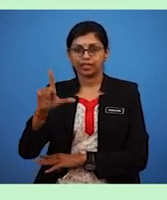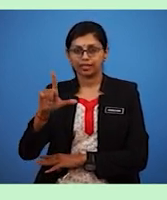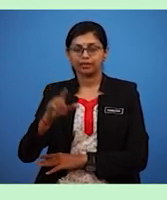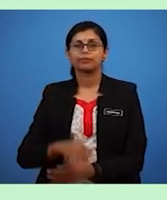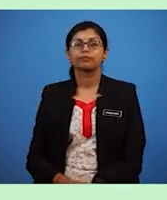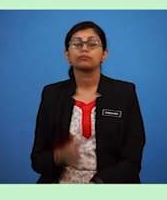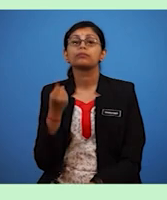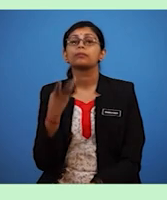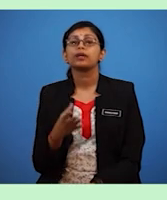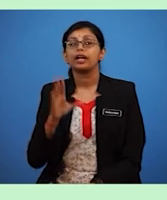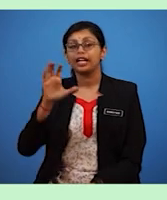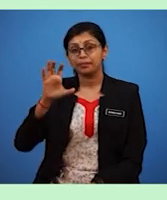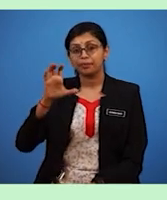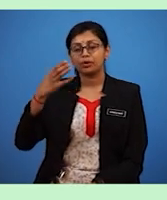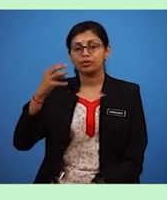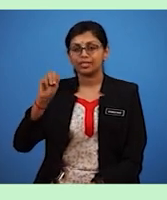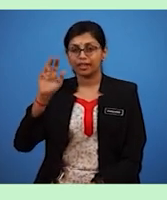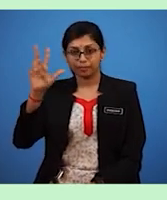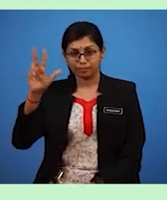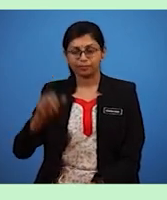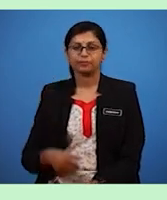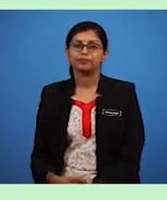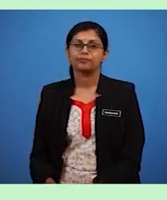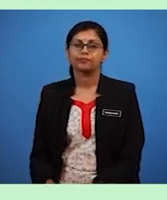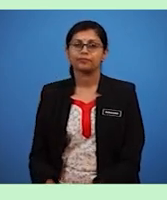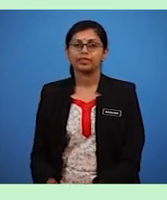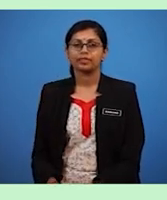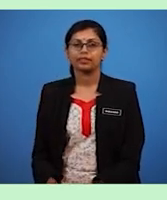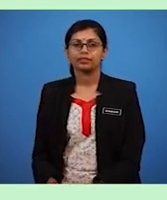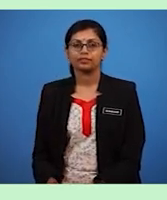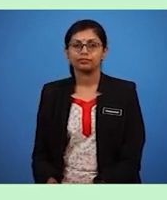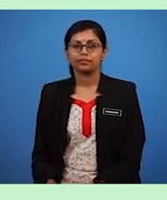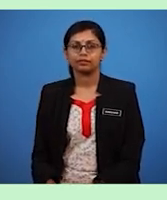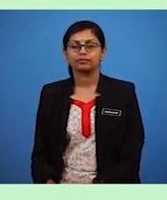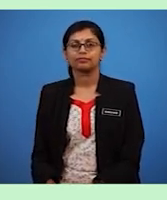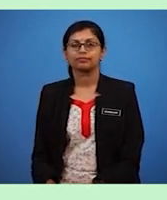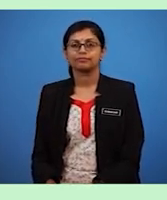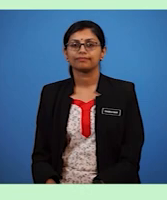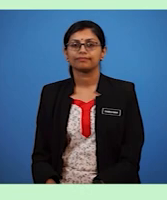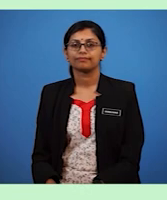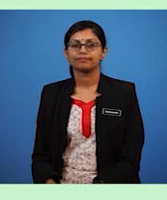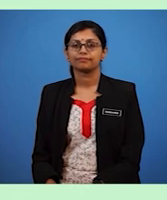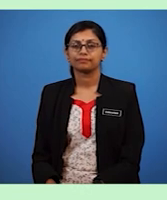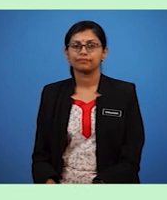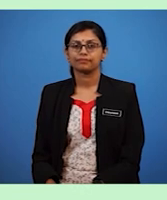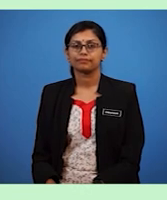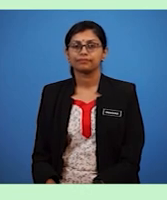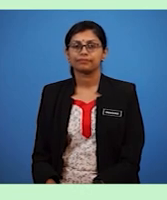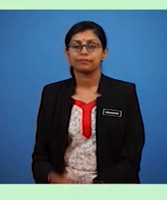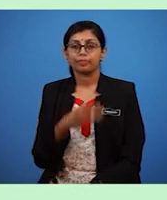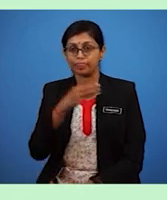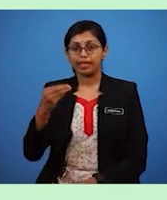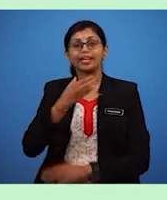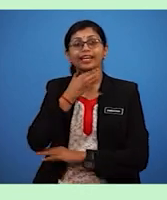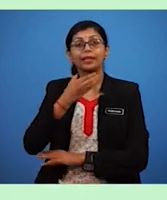klorida, iaitu 50 cm padu dan